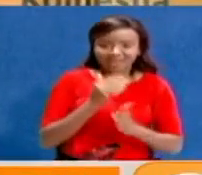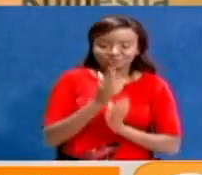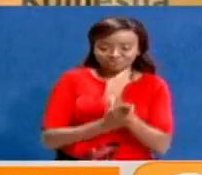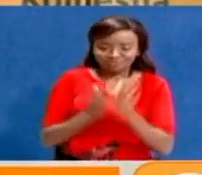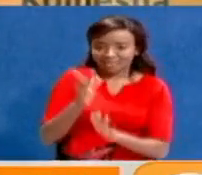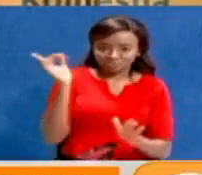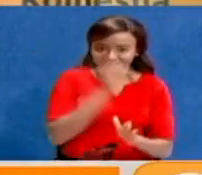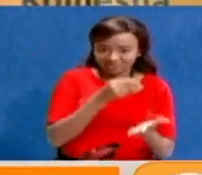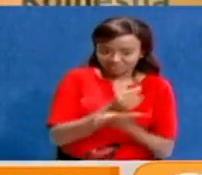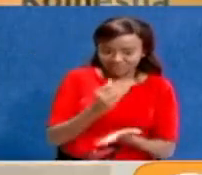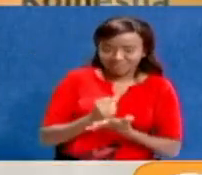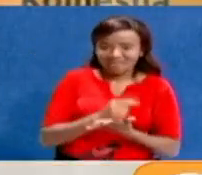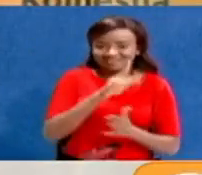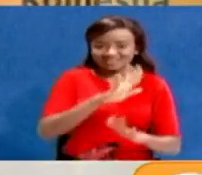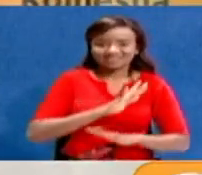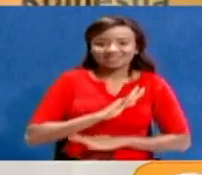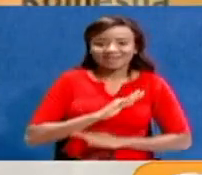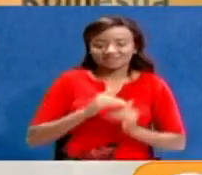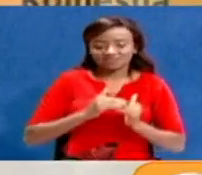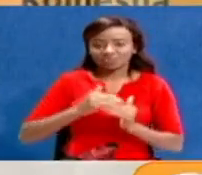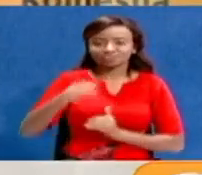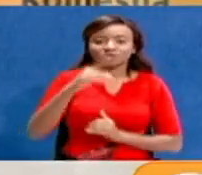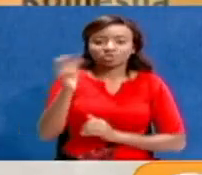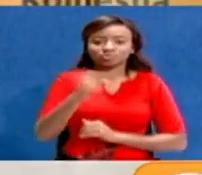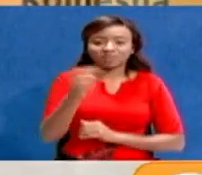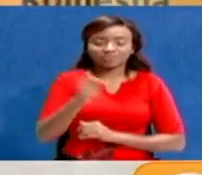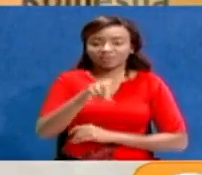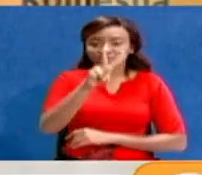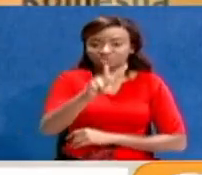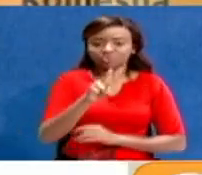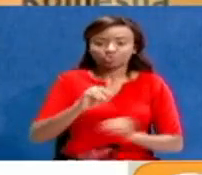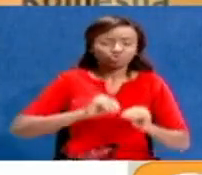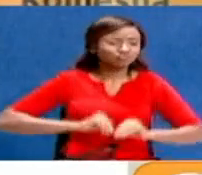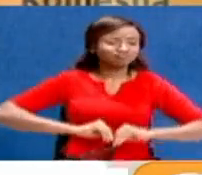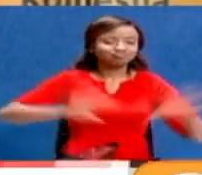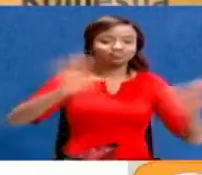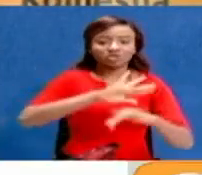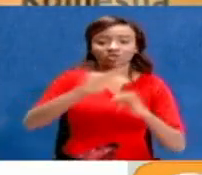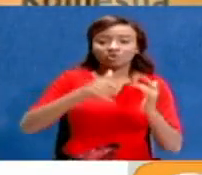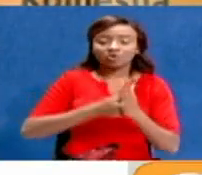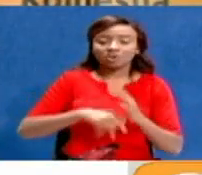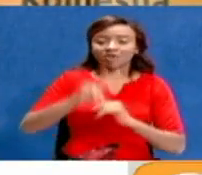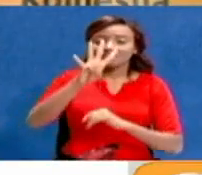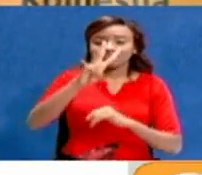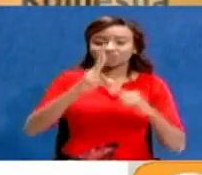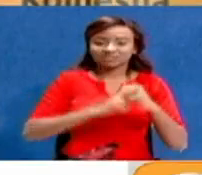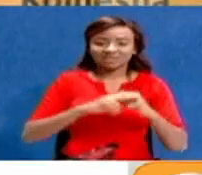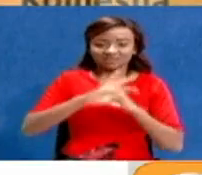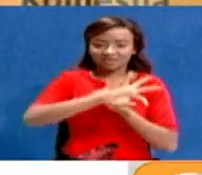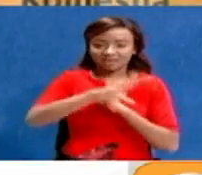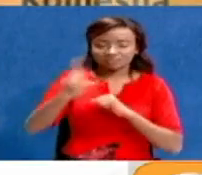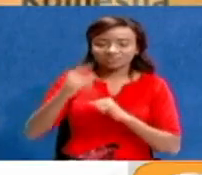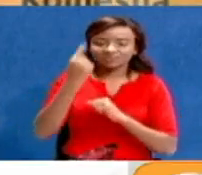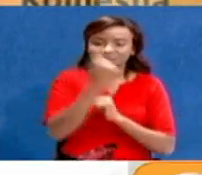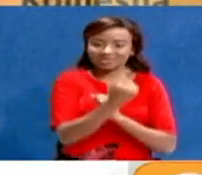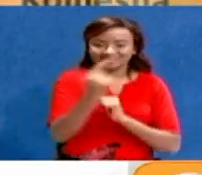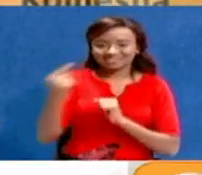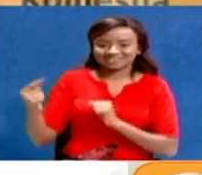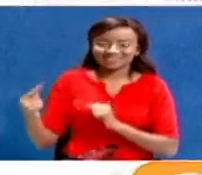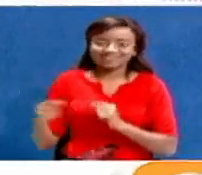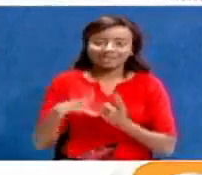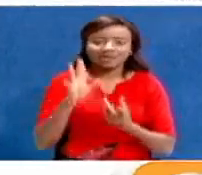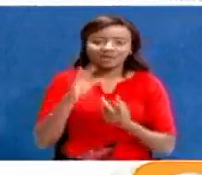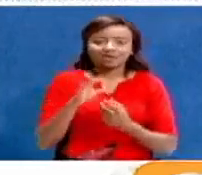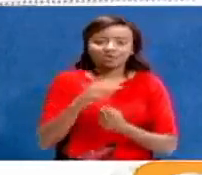completing is going to be enough for the next 2 months across all the 47 counties for every COVID